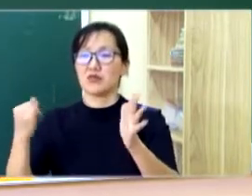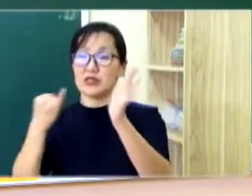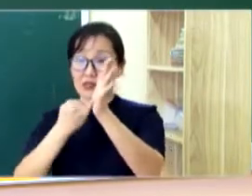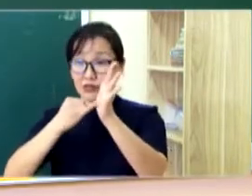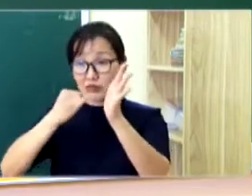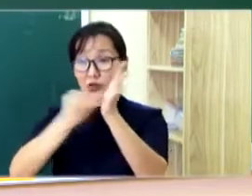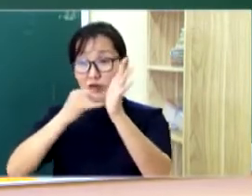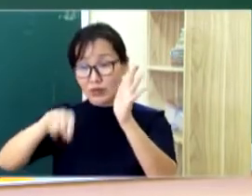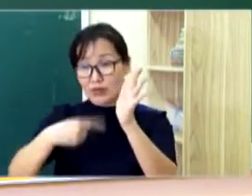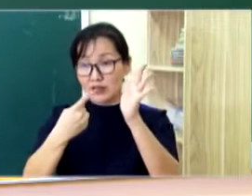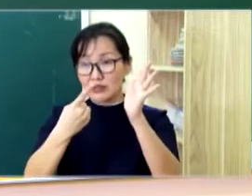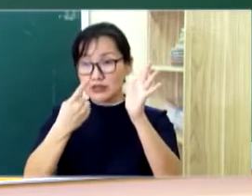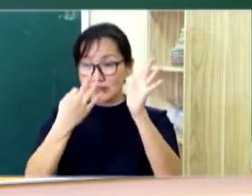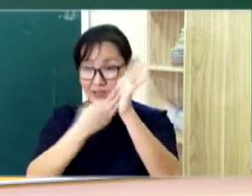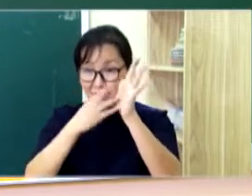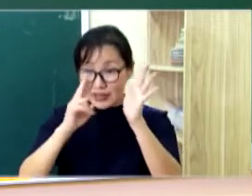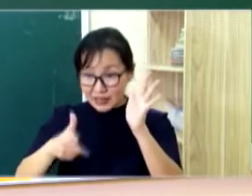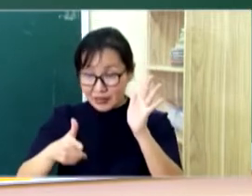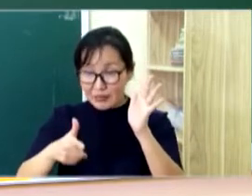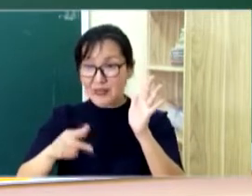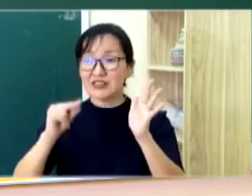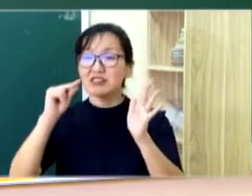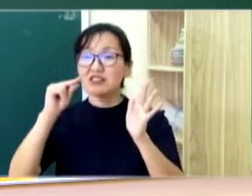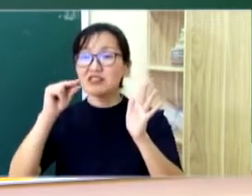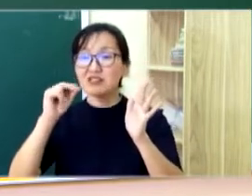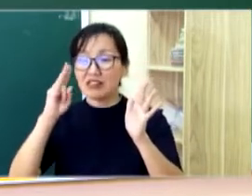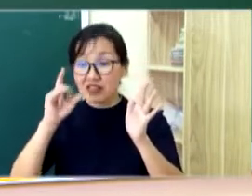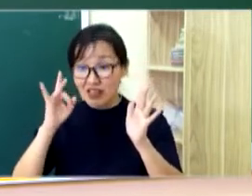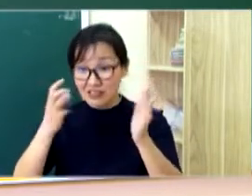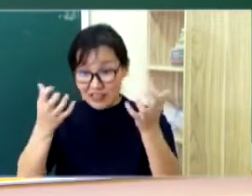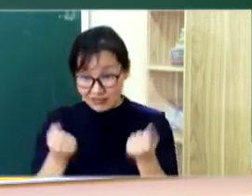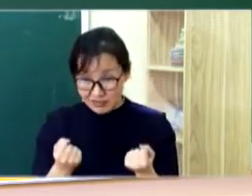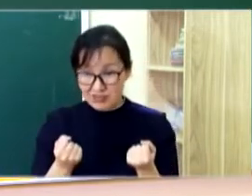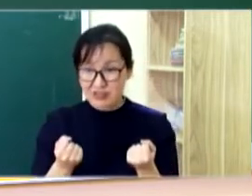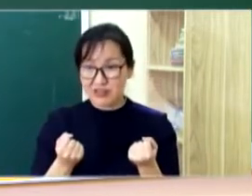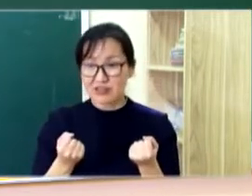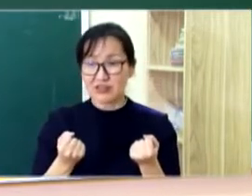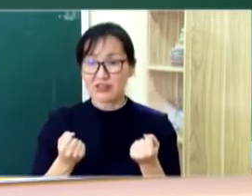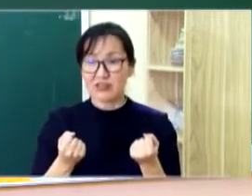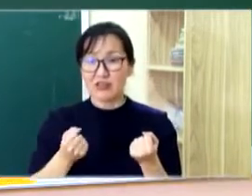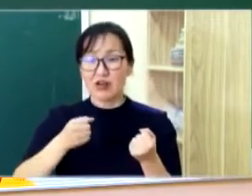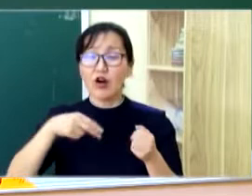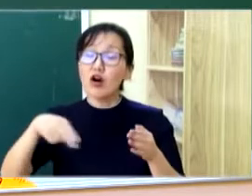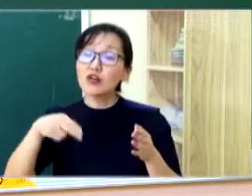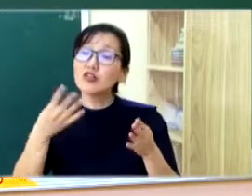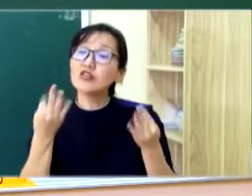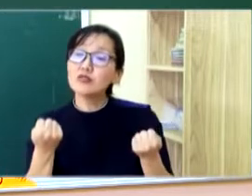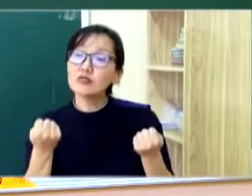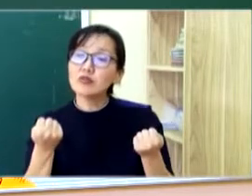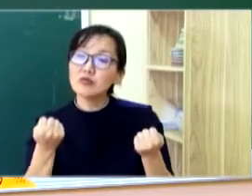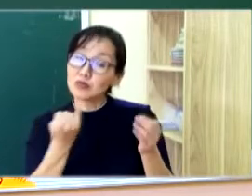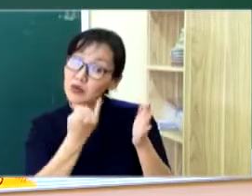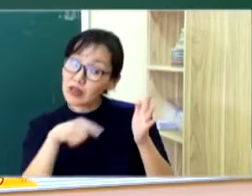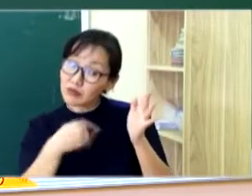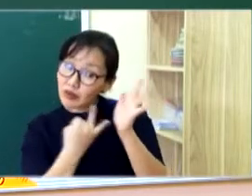чацарган авсан гэж болох нь. Тэгвэл энэ хоёр нийлээд 19 кг. Ээж тэгвэл нийт 19 кг